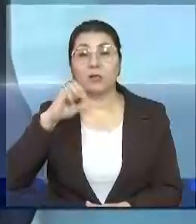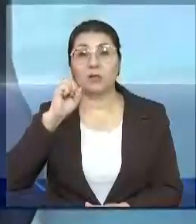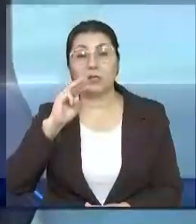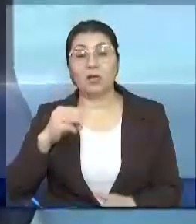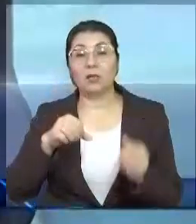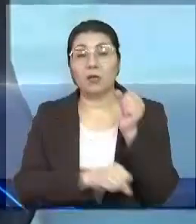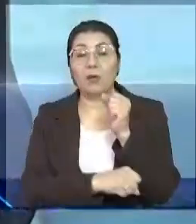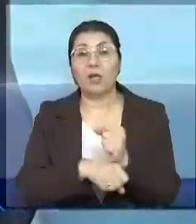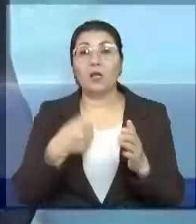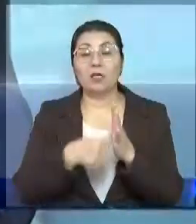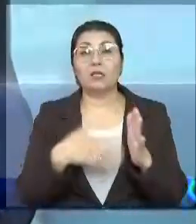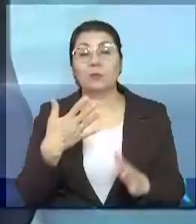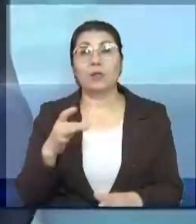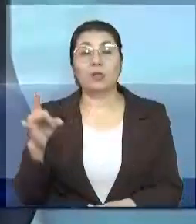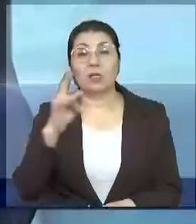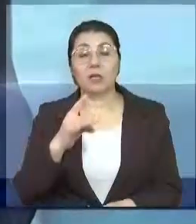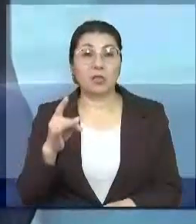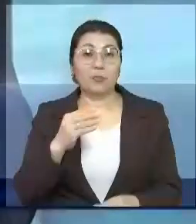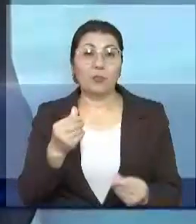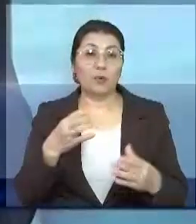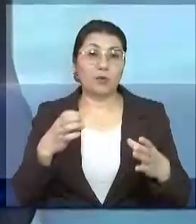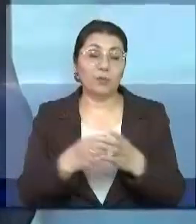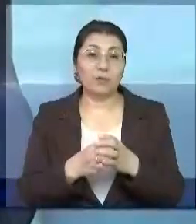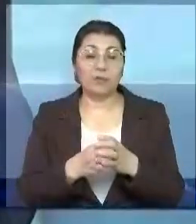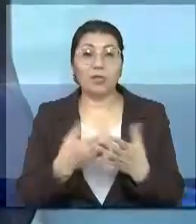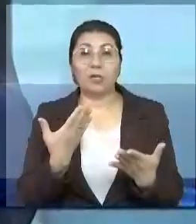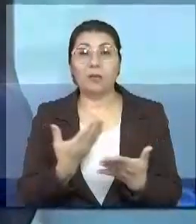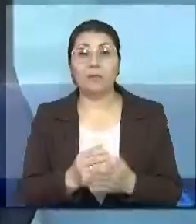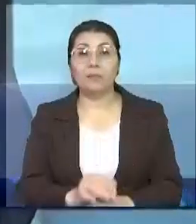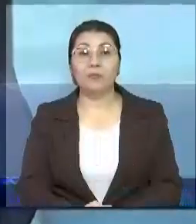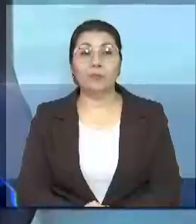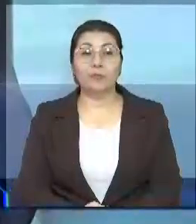65 за счет республиканского бюджета и 126 проверяющих через Центр занятости.